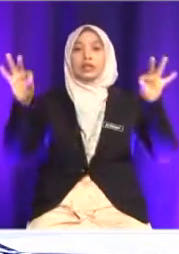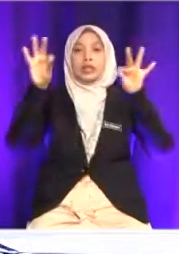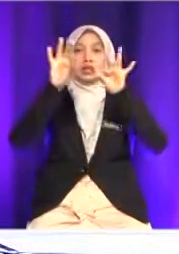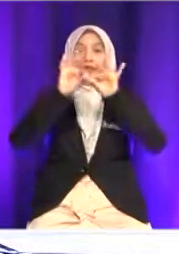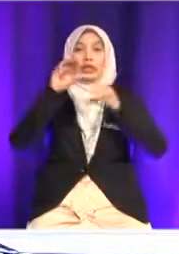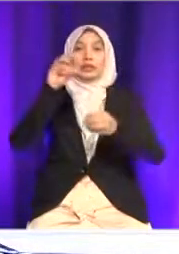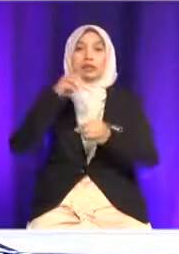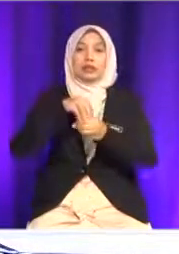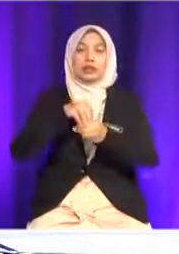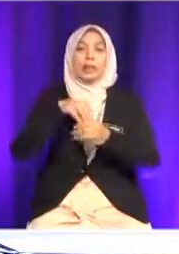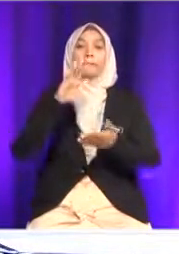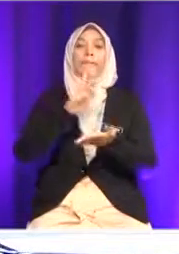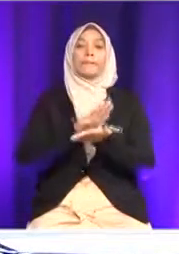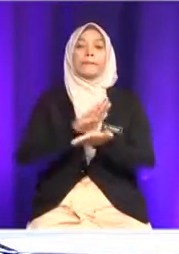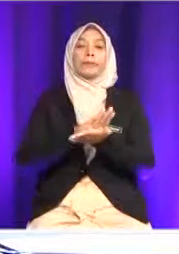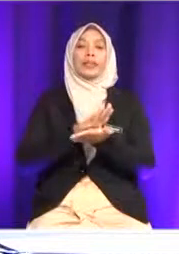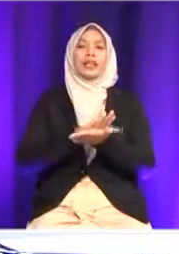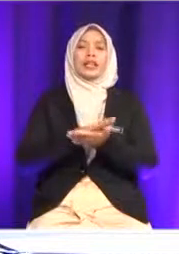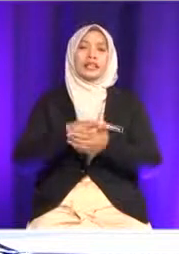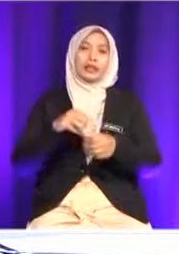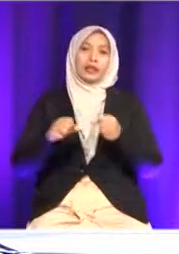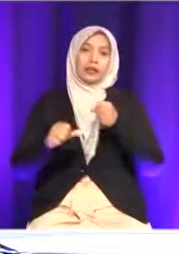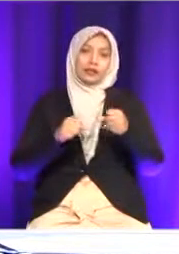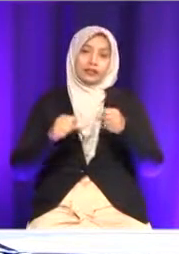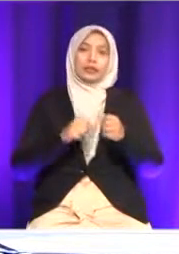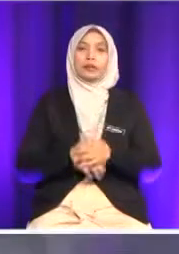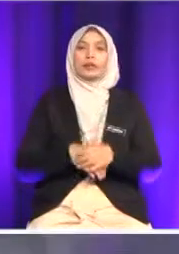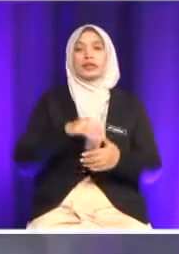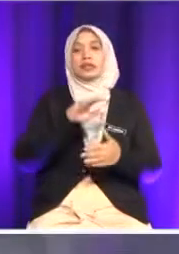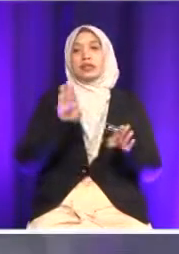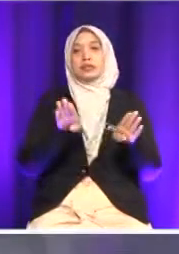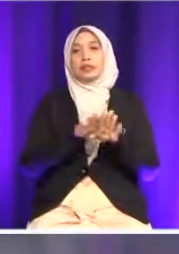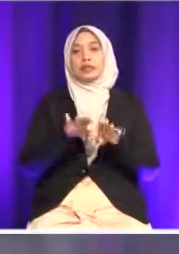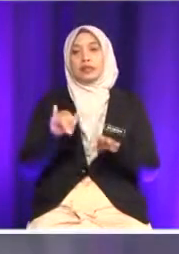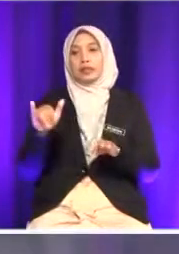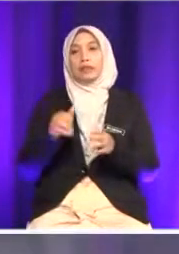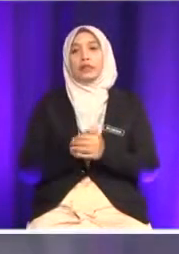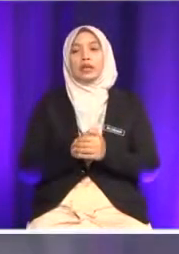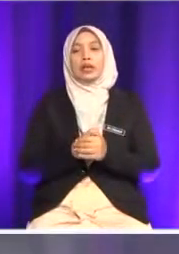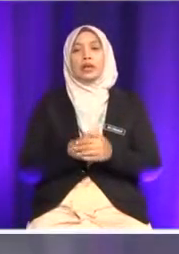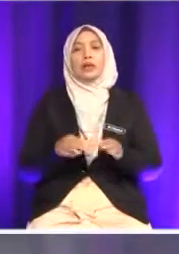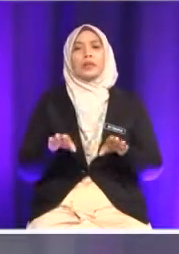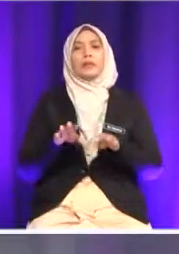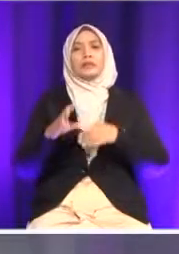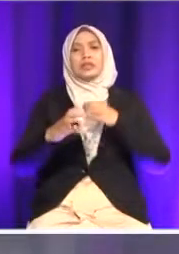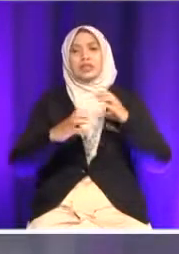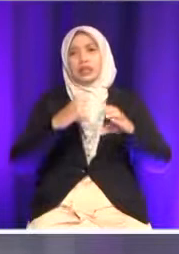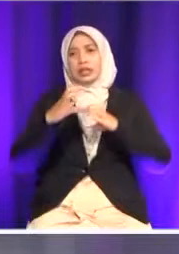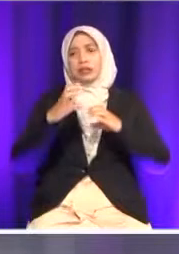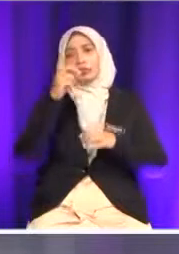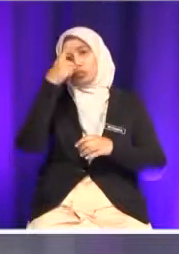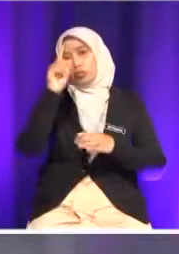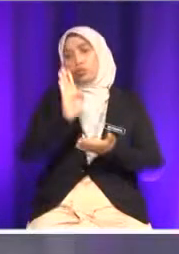sekolah agar murid-murid lebih aktif dan sebagainya Baiklah segala cara telah pun diberikan untuk murid-murid ini untuk membantu